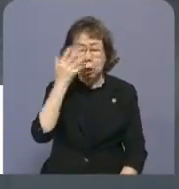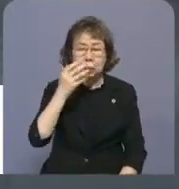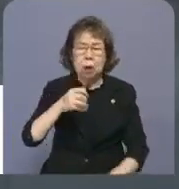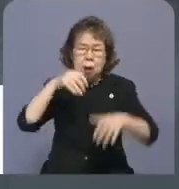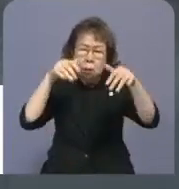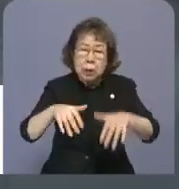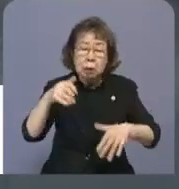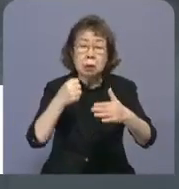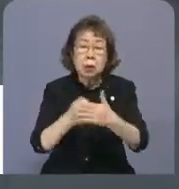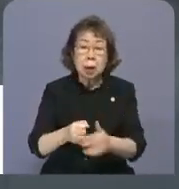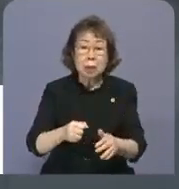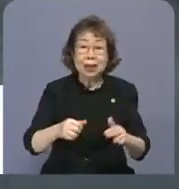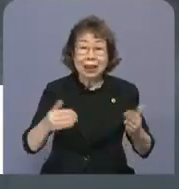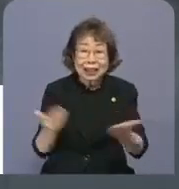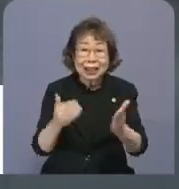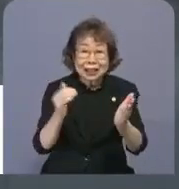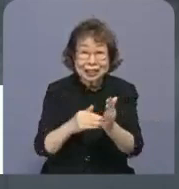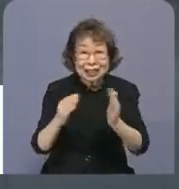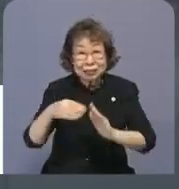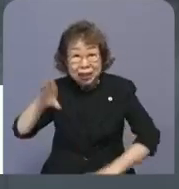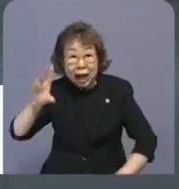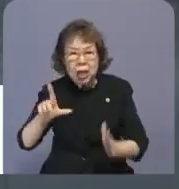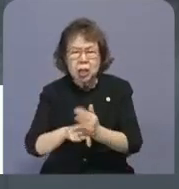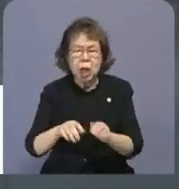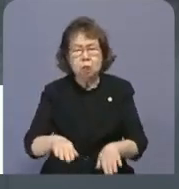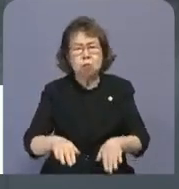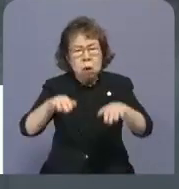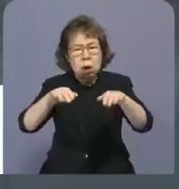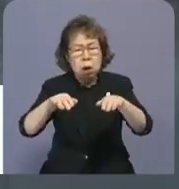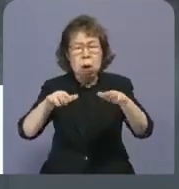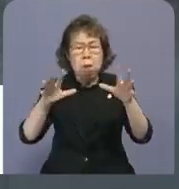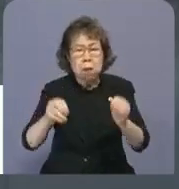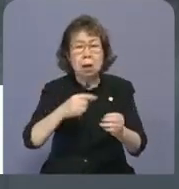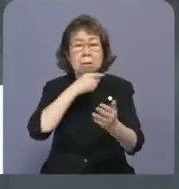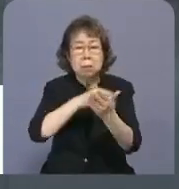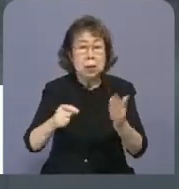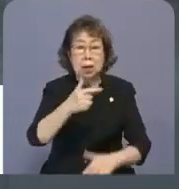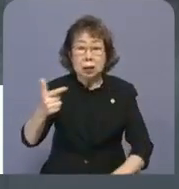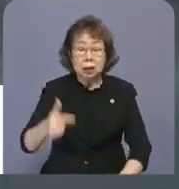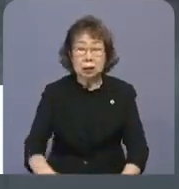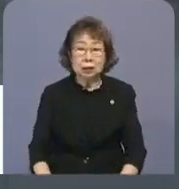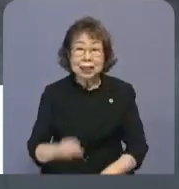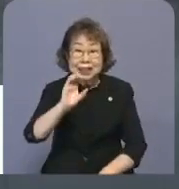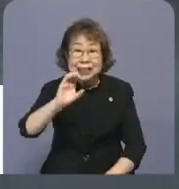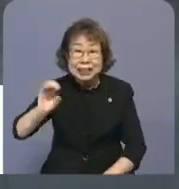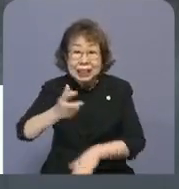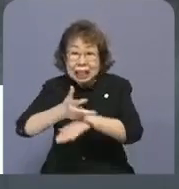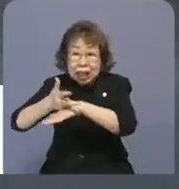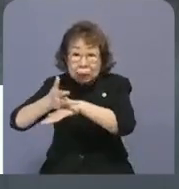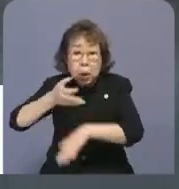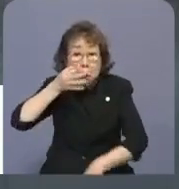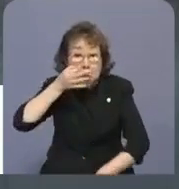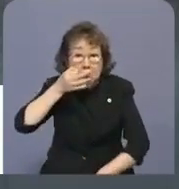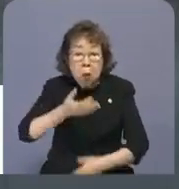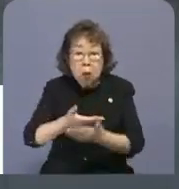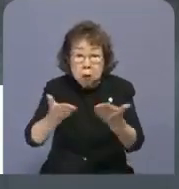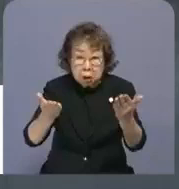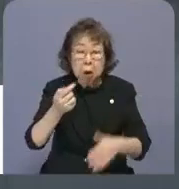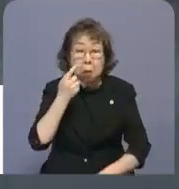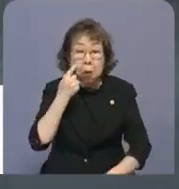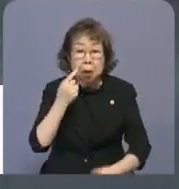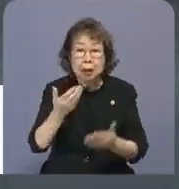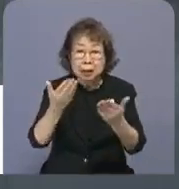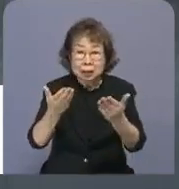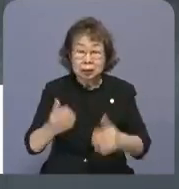집중적으로 퇴근길 곳곳에 침수 피해를 입고 있습니다 자 먼저 kbs 제란 시스 tv 를 통해서 이 시각 부산의 주요 지점을 확인해